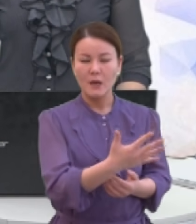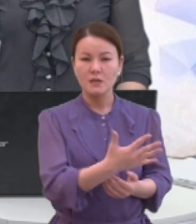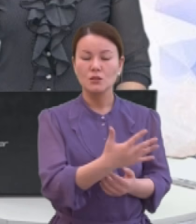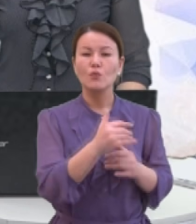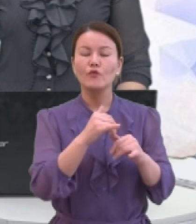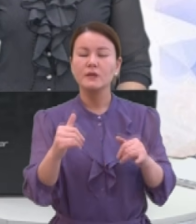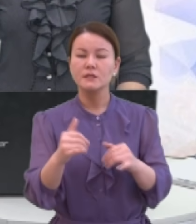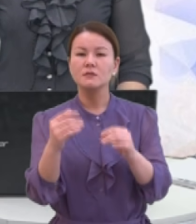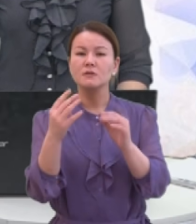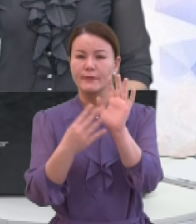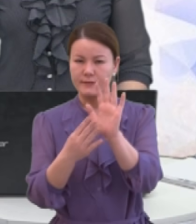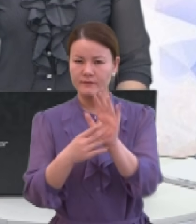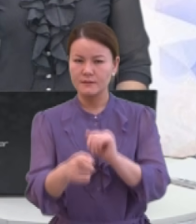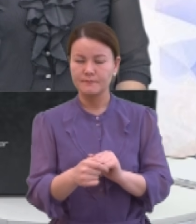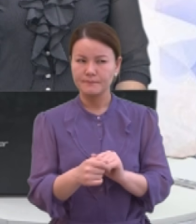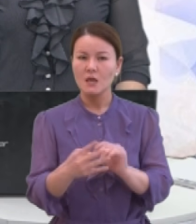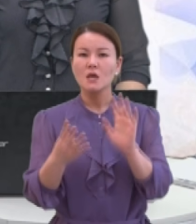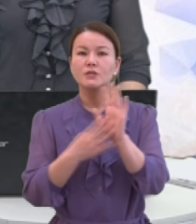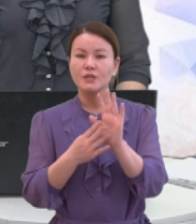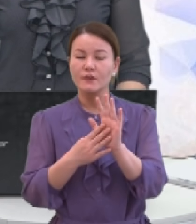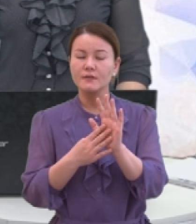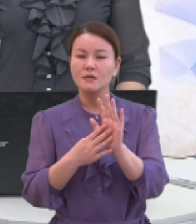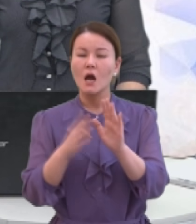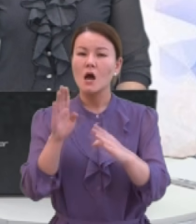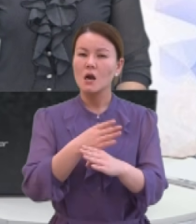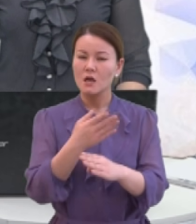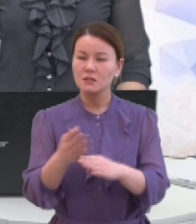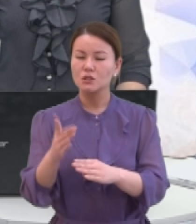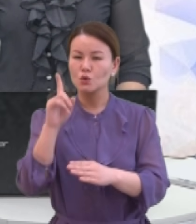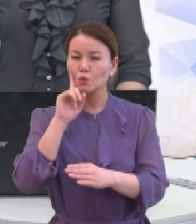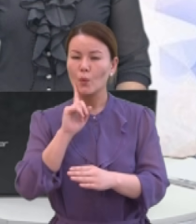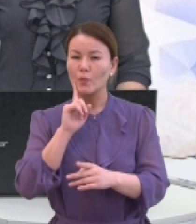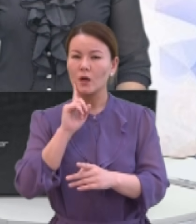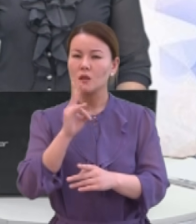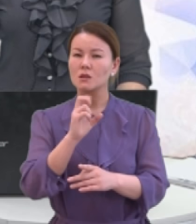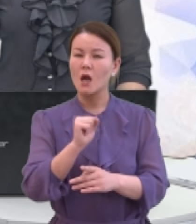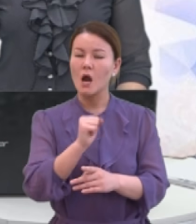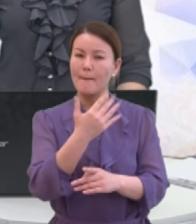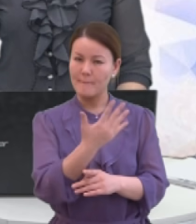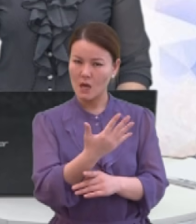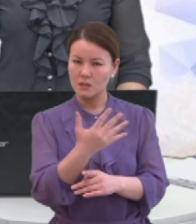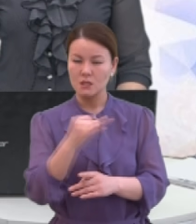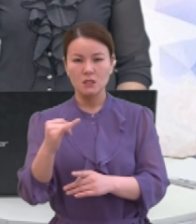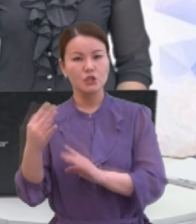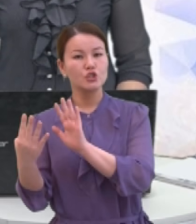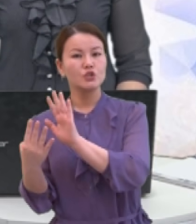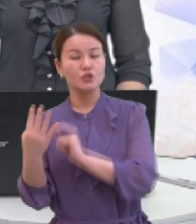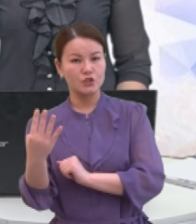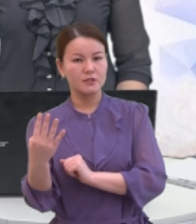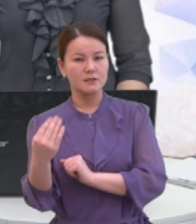на 99 удобно разложить на 5 и 4